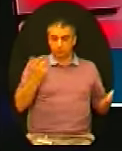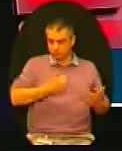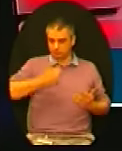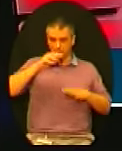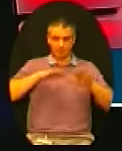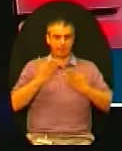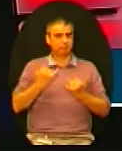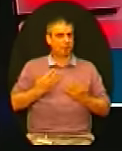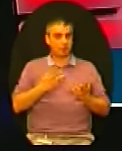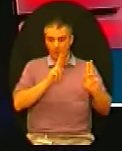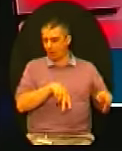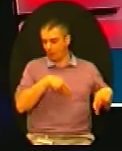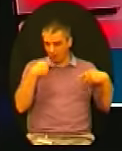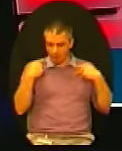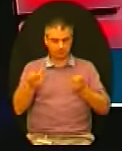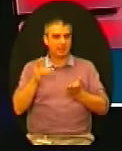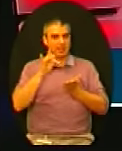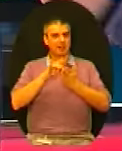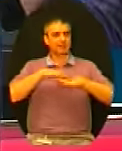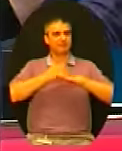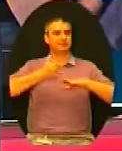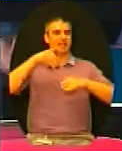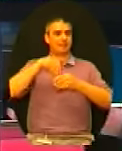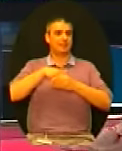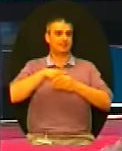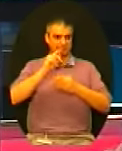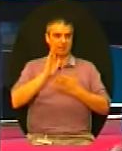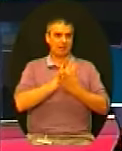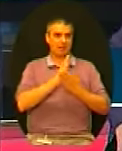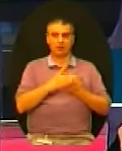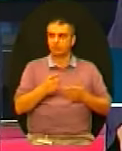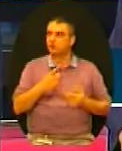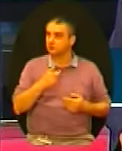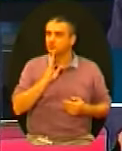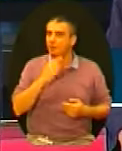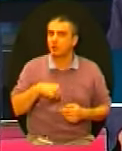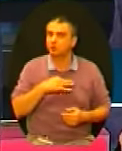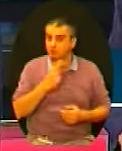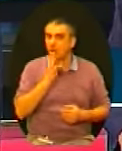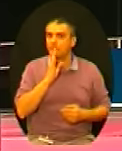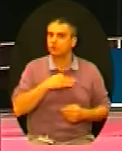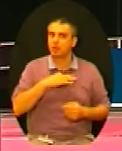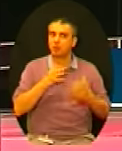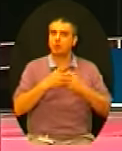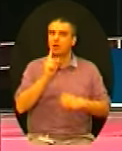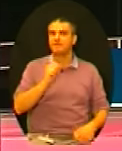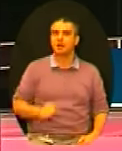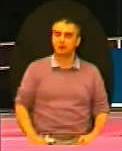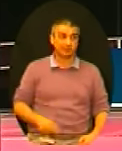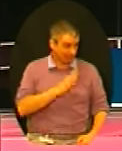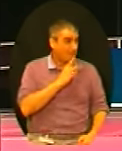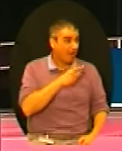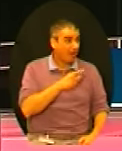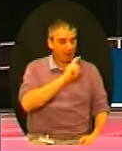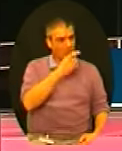שר בממשלה היום, חזר לתפקידו כשר פנים, הוא צריכה להיות הכרעת בג"ץ בעניין הזה. זו אחת הבעיות שלנו כחברה. זאת